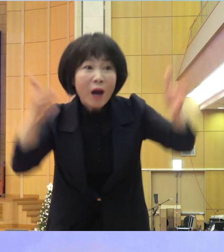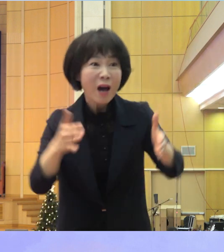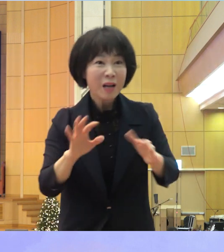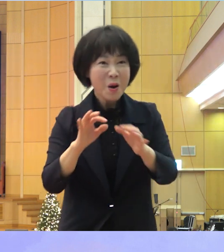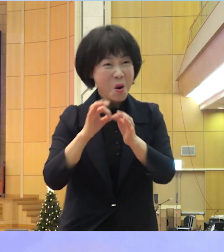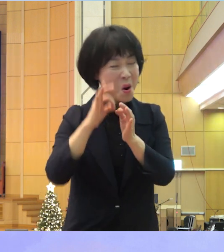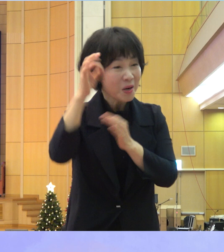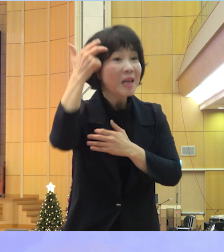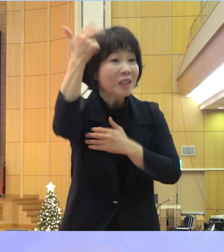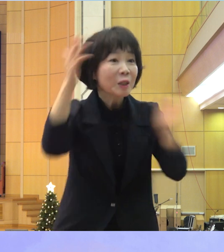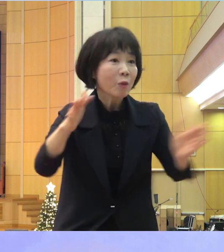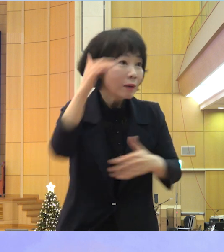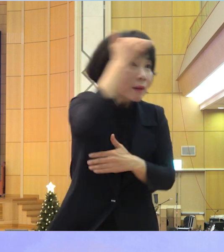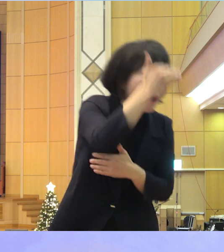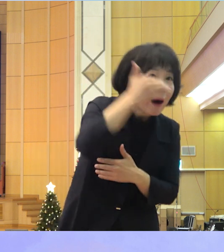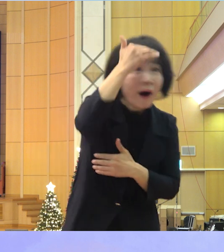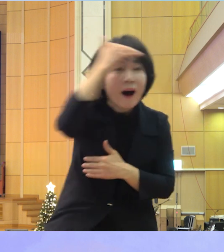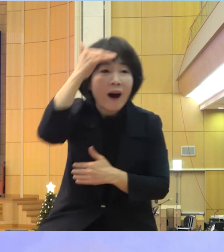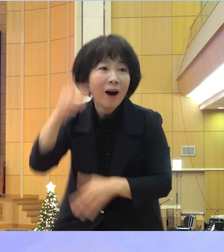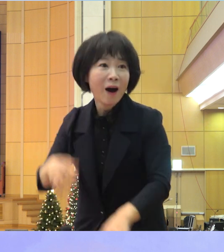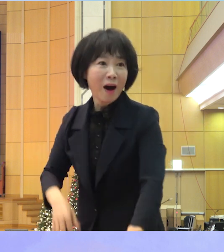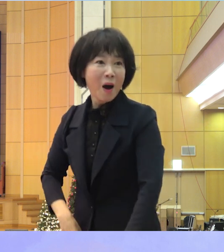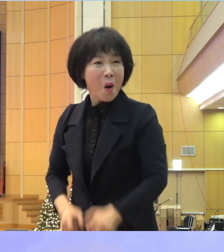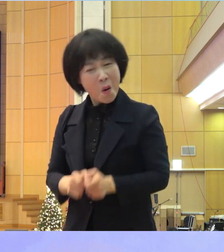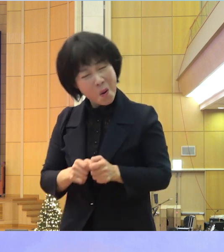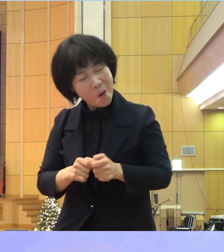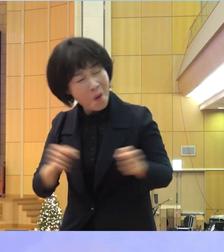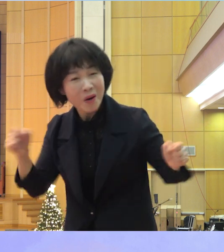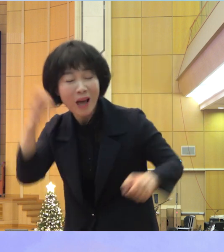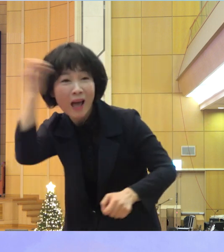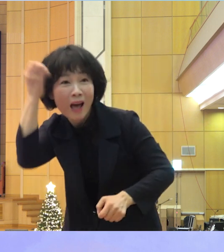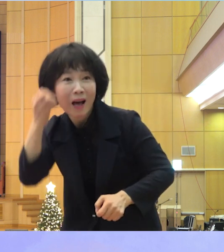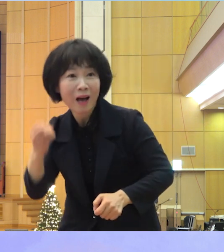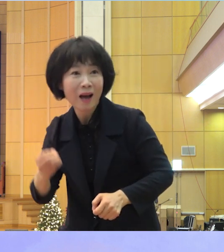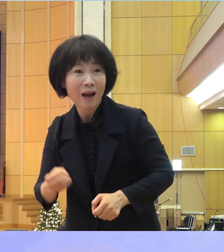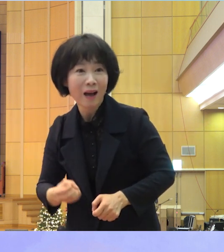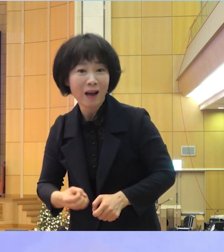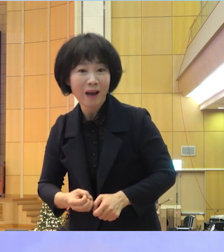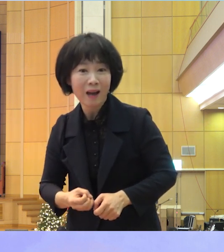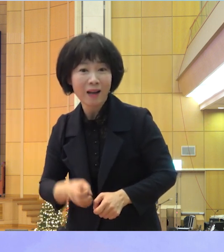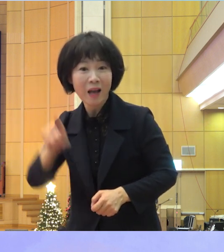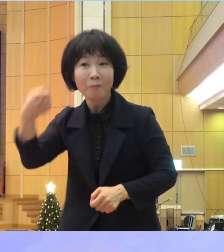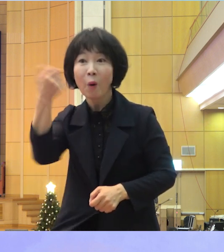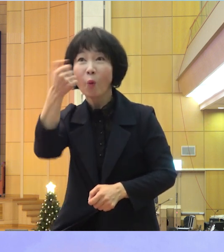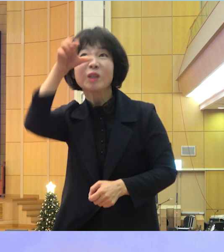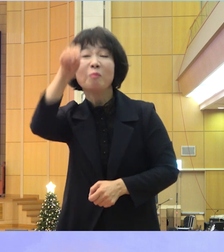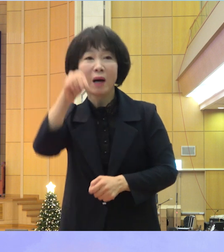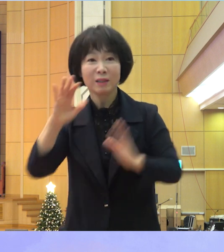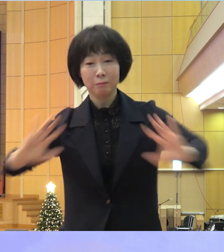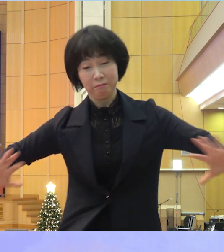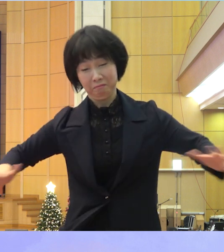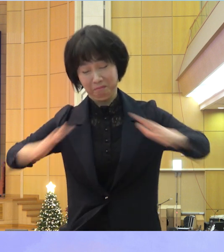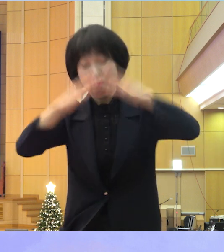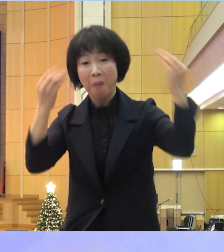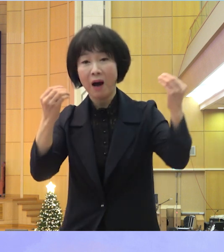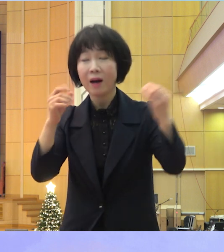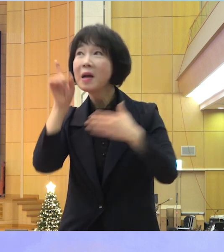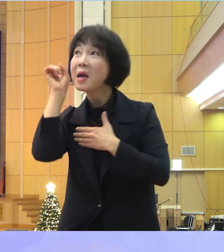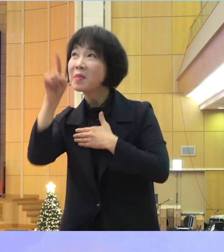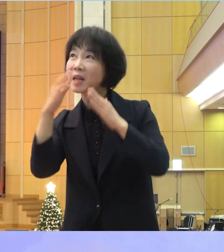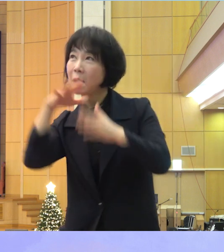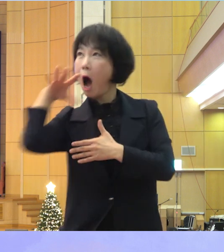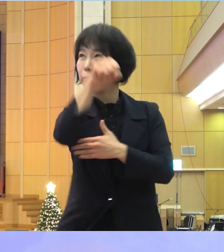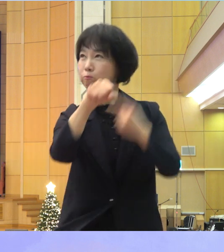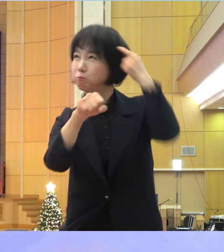돌아보는 기간이 7일 걸린대잖아. 7일 걸린대잖아. 7일. 그렇게까지 집 지어놓고